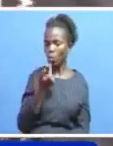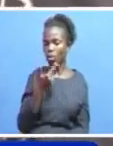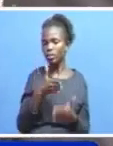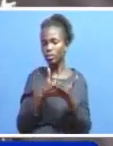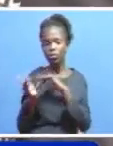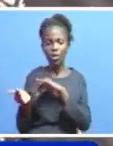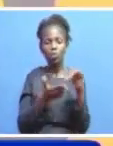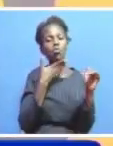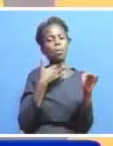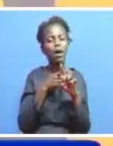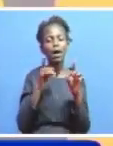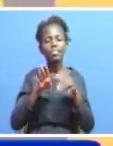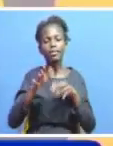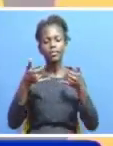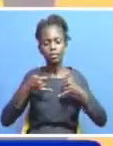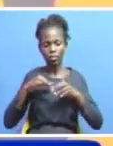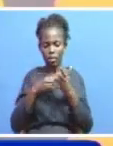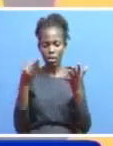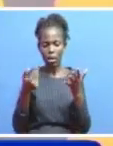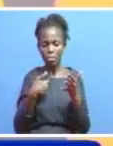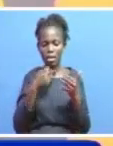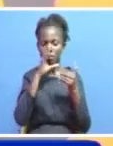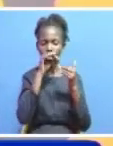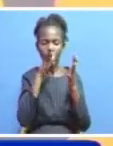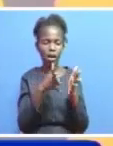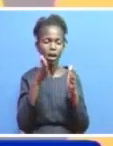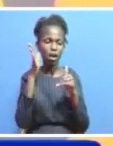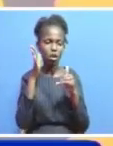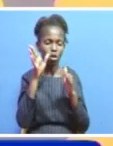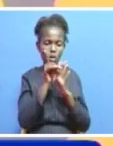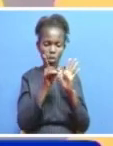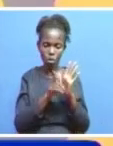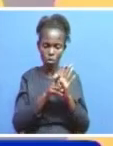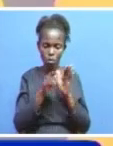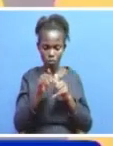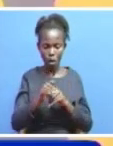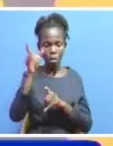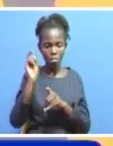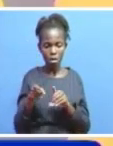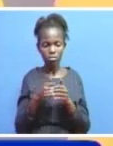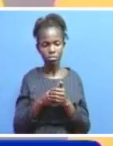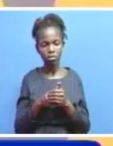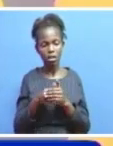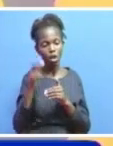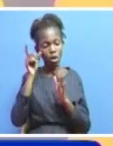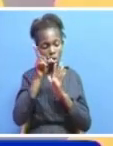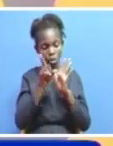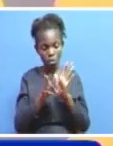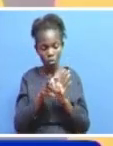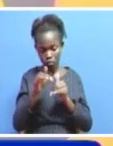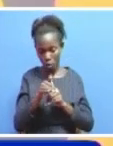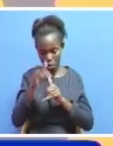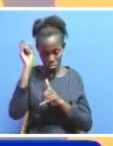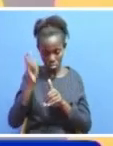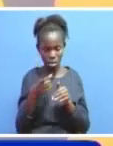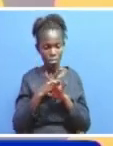chocha vunyanguka. Igwe the anye the speaker dile kwa atia MIAO nondo wakia ziyasa. Na wana atia MIAO. Ukwe lini